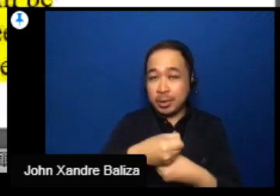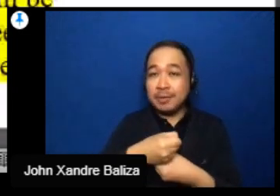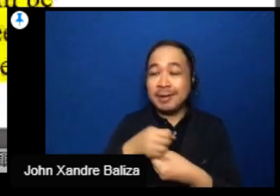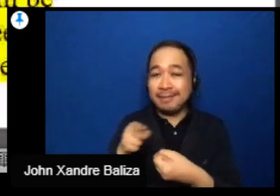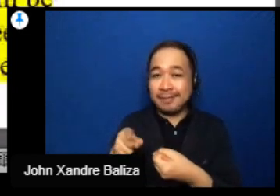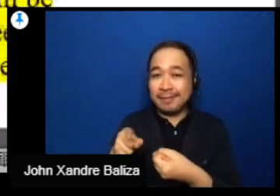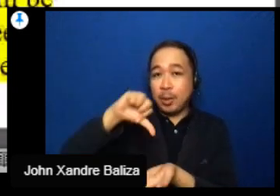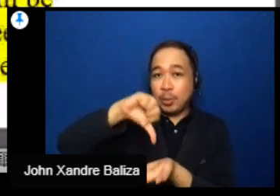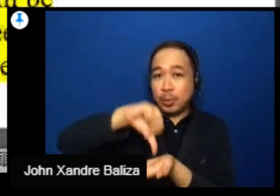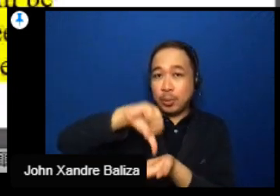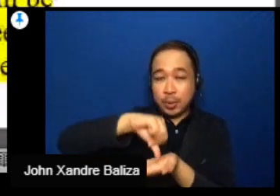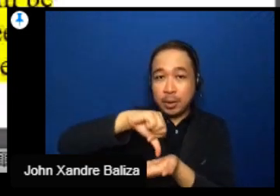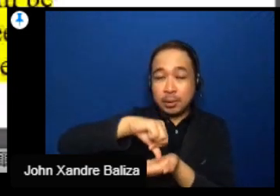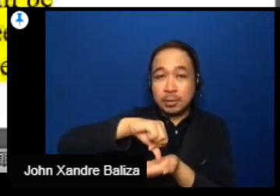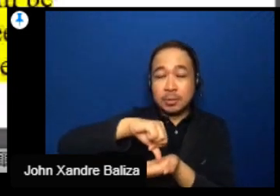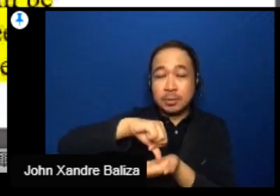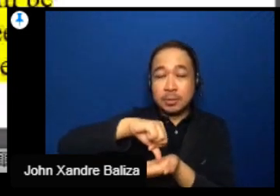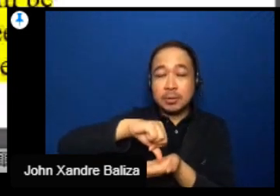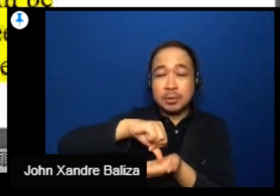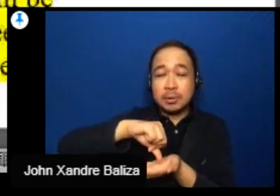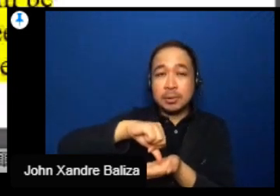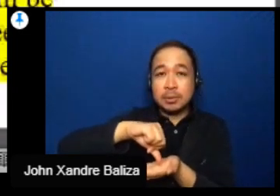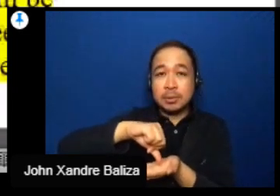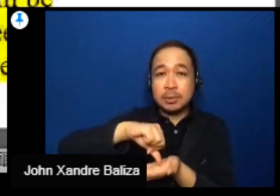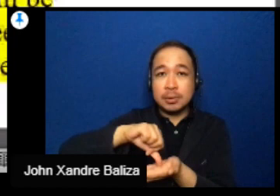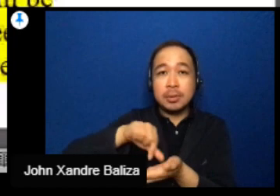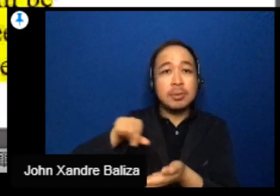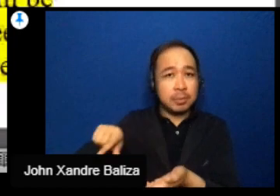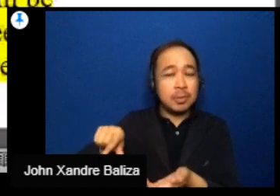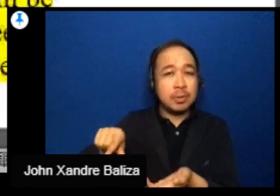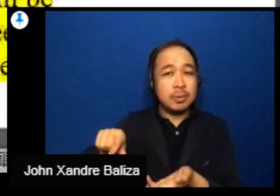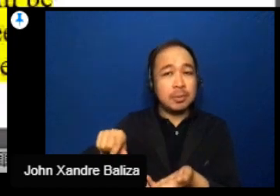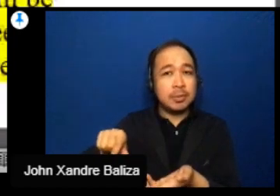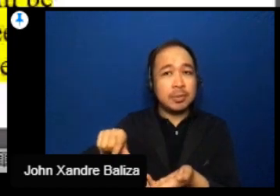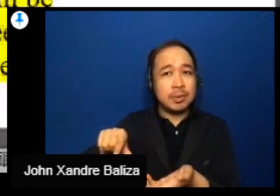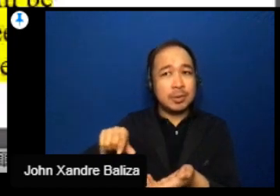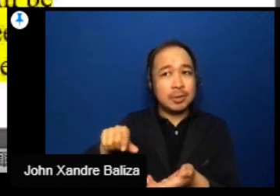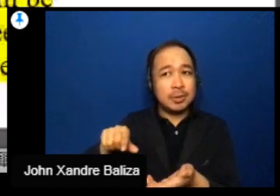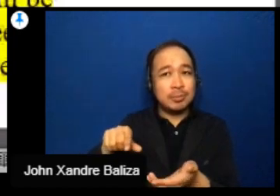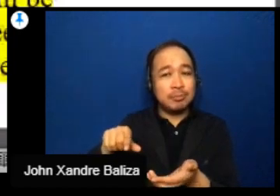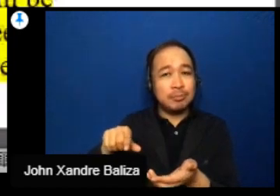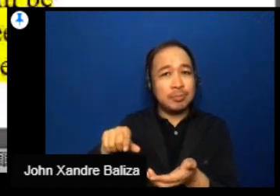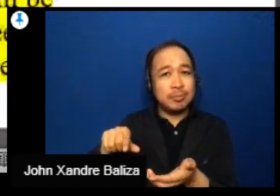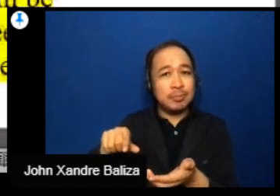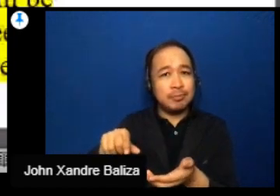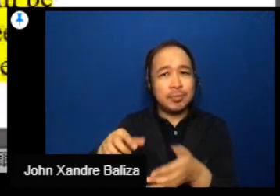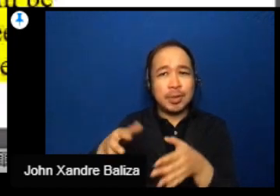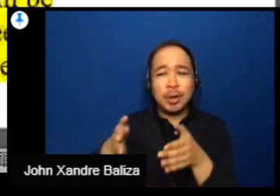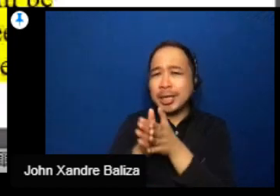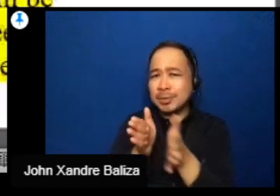они, собственно, и ссылались на этот пункт 5.6